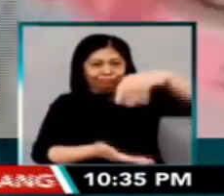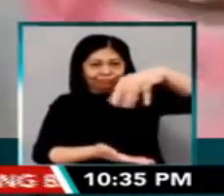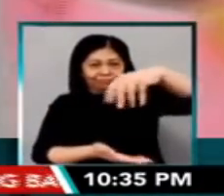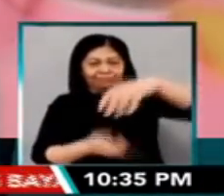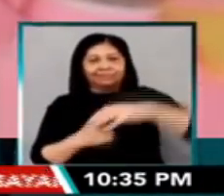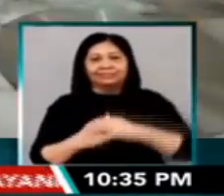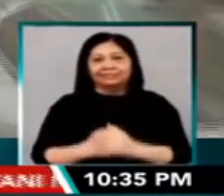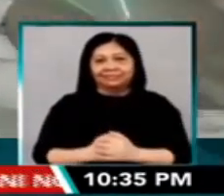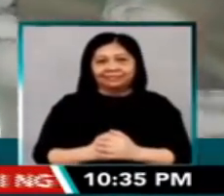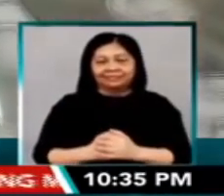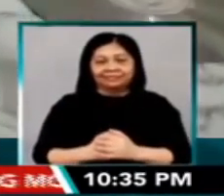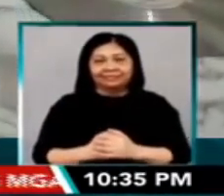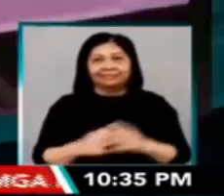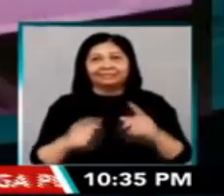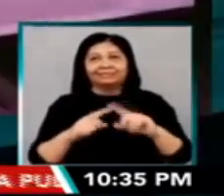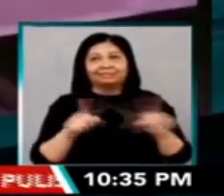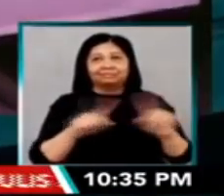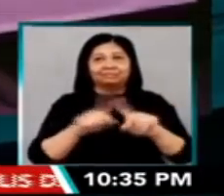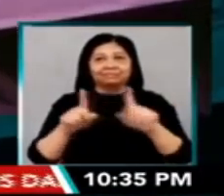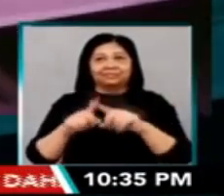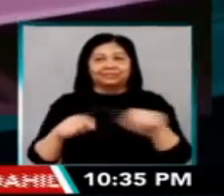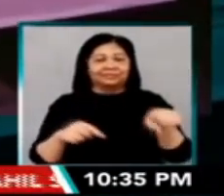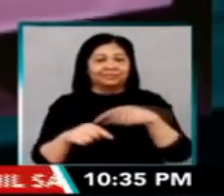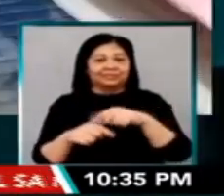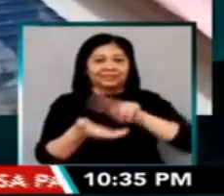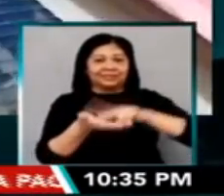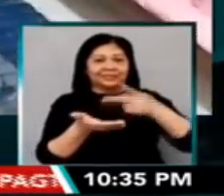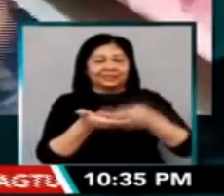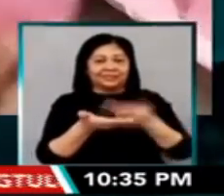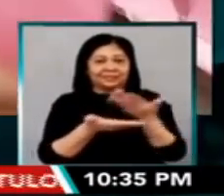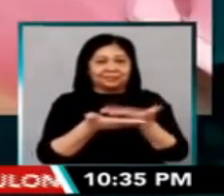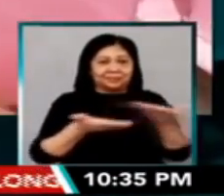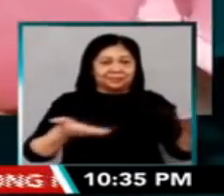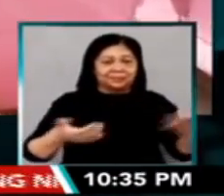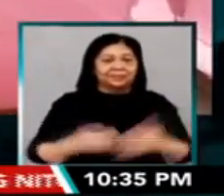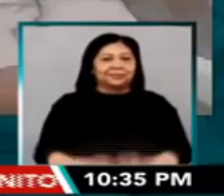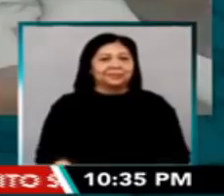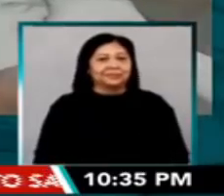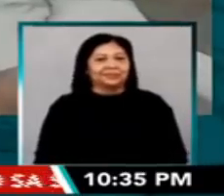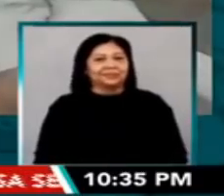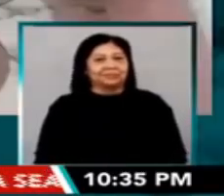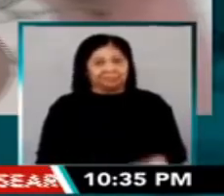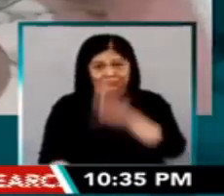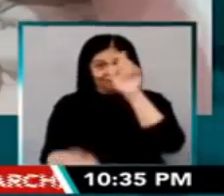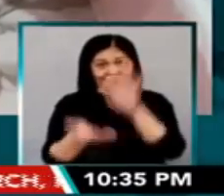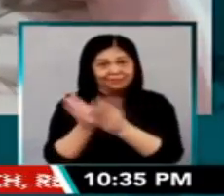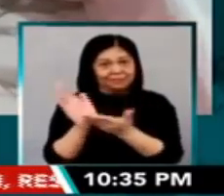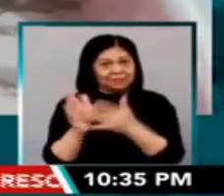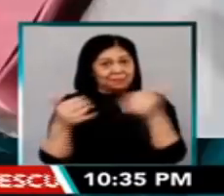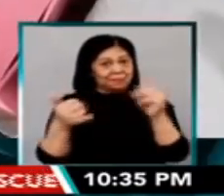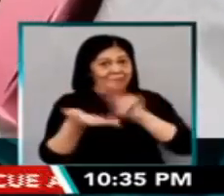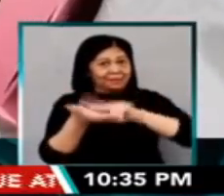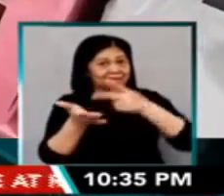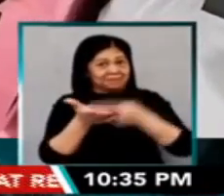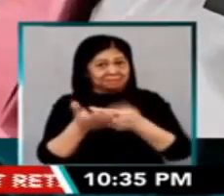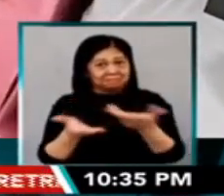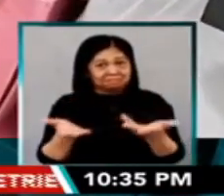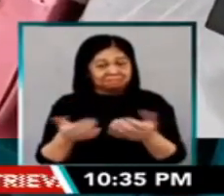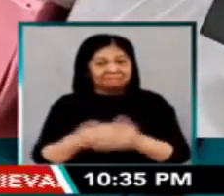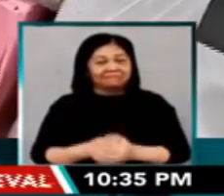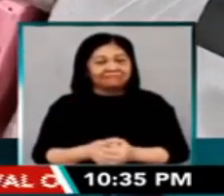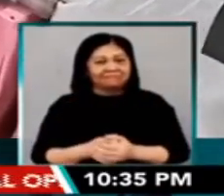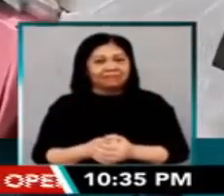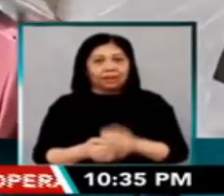ref, at iba pang kitchen appliances. Convinced ka na ba sa play kitchen na yan? Maniniwala ka